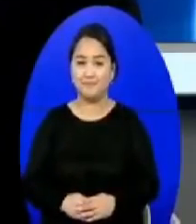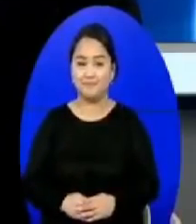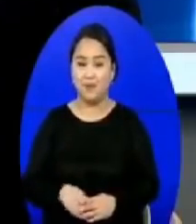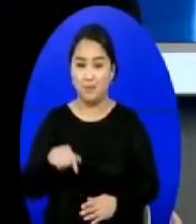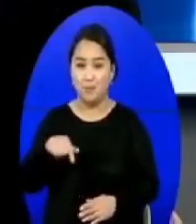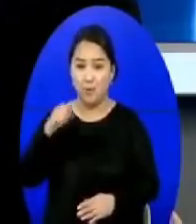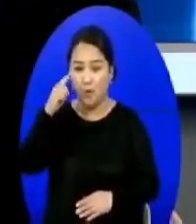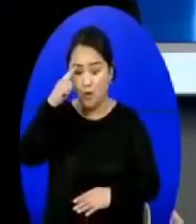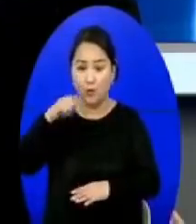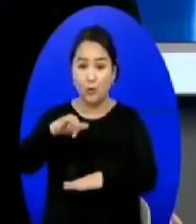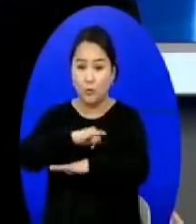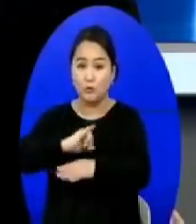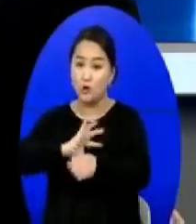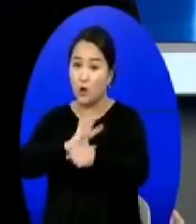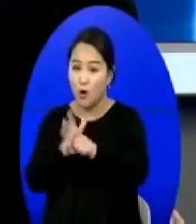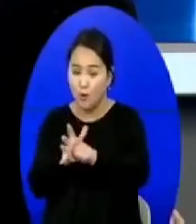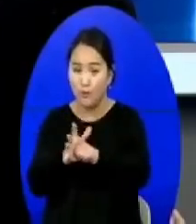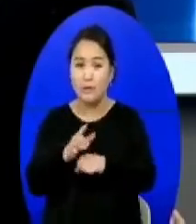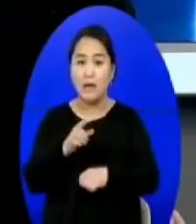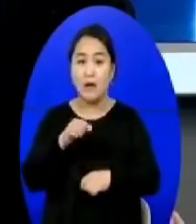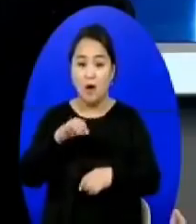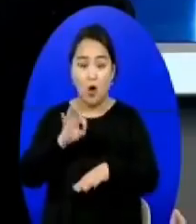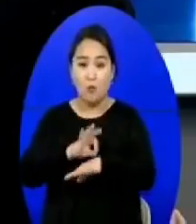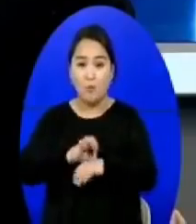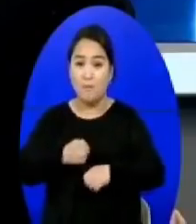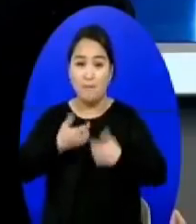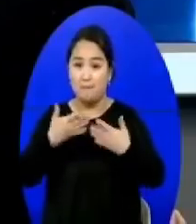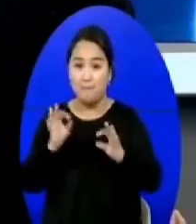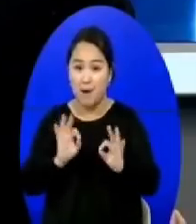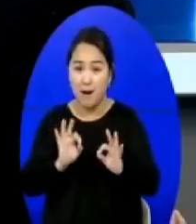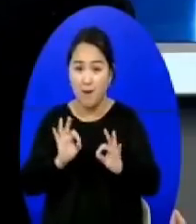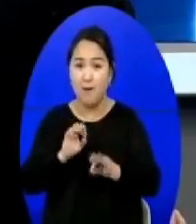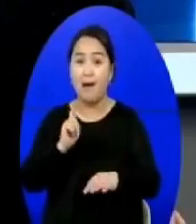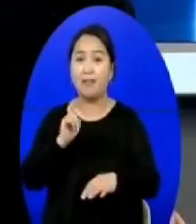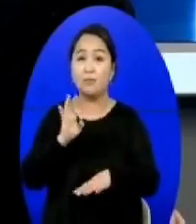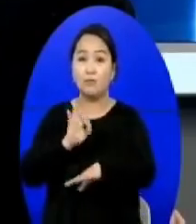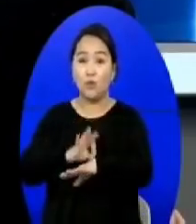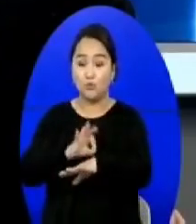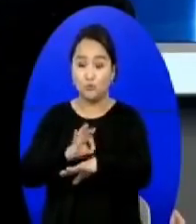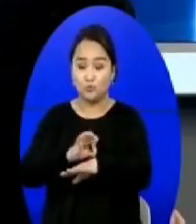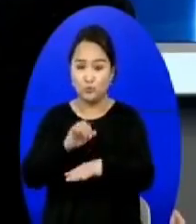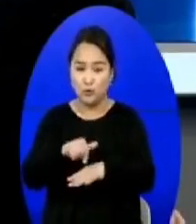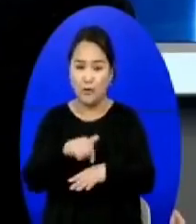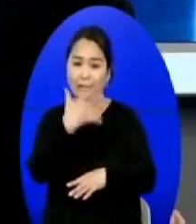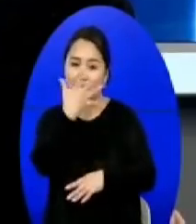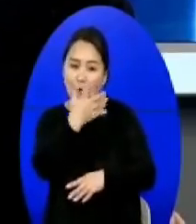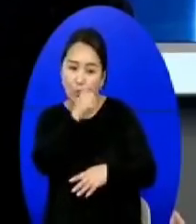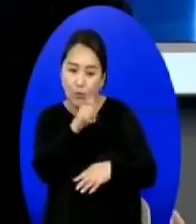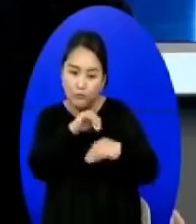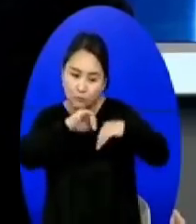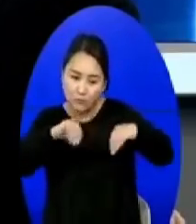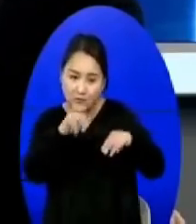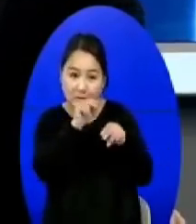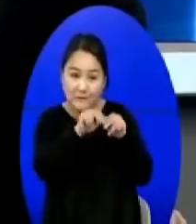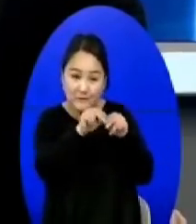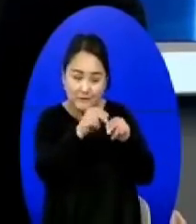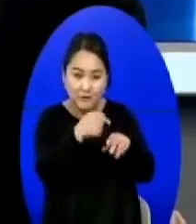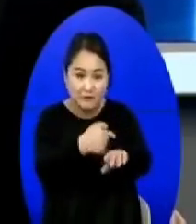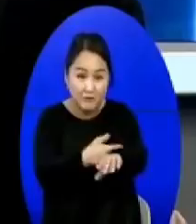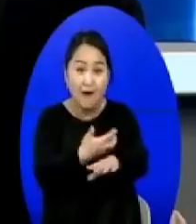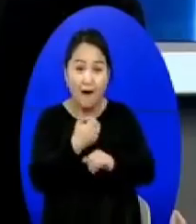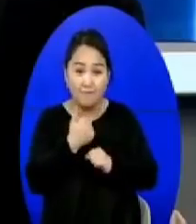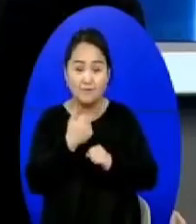Манай улсад COVID-19 вирус бүртгэгдээгүй байна. Өнөөдрийн байдлаар халдварт өвчин судлын үндэсний төв 5 иргэнийг тусгаарлаж шинжилгээ авсан. Үүнээс